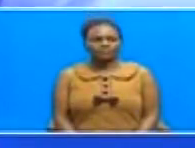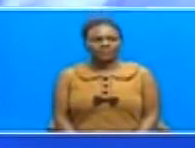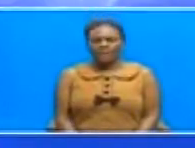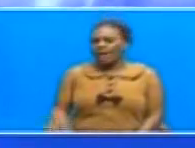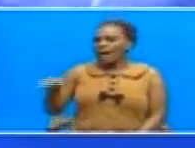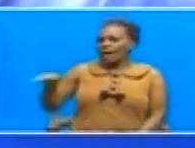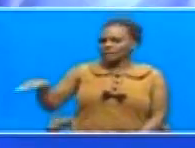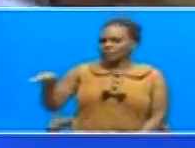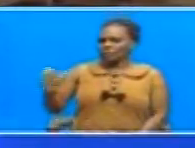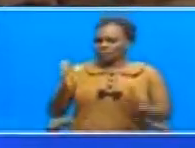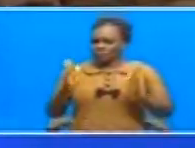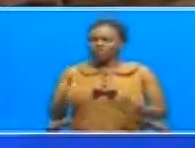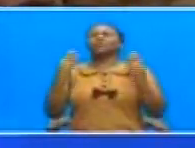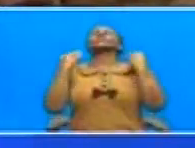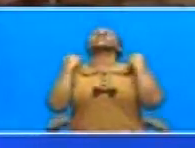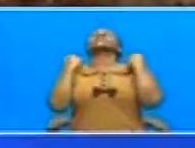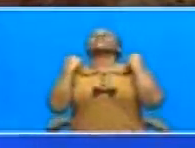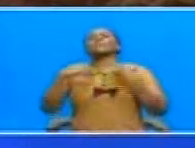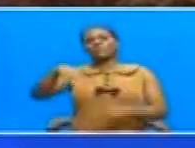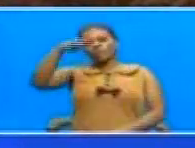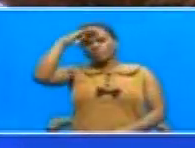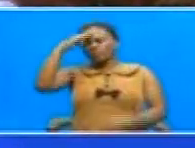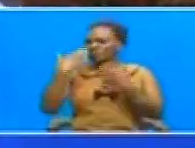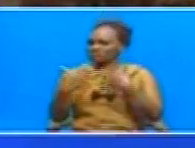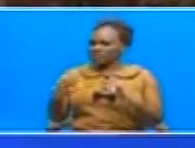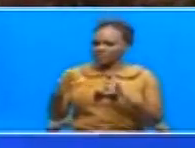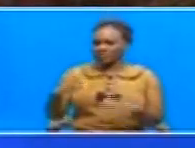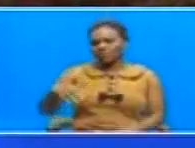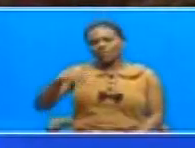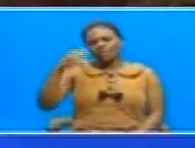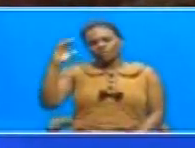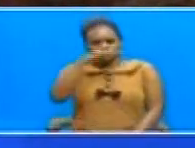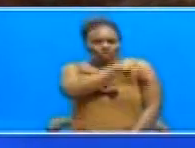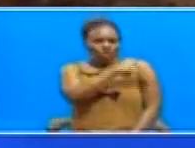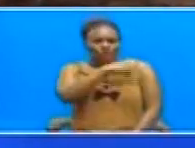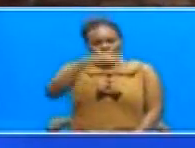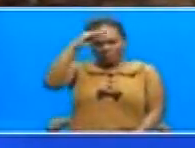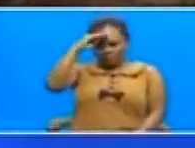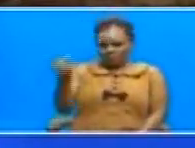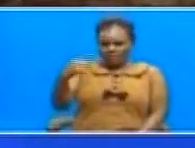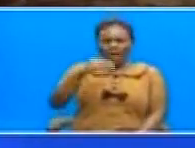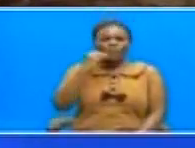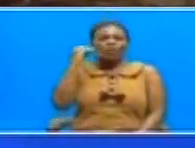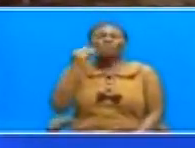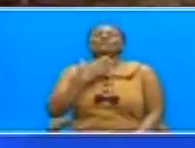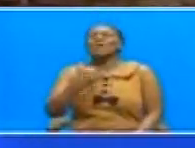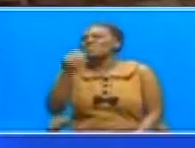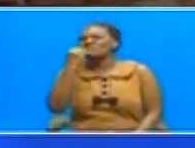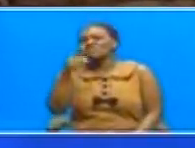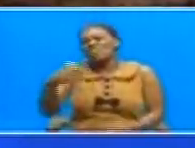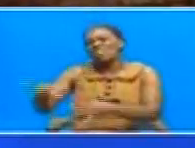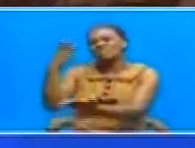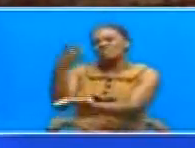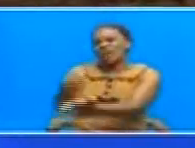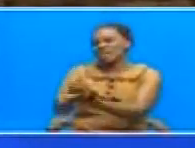hivi unakuta mtu amelala kwa barabara, pombe, mchana pombe, jioni pombe. Akikuja kwa nyumba anataka chakula na hakuacha